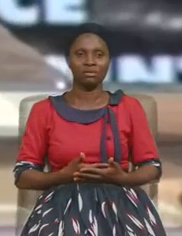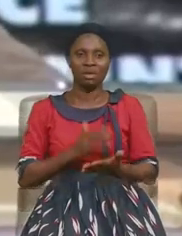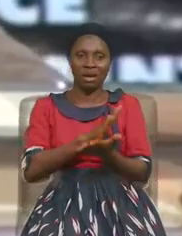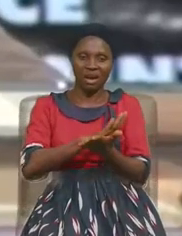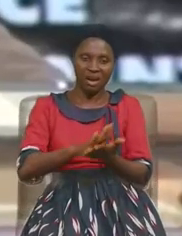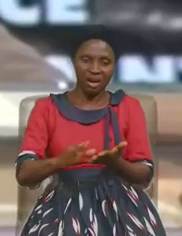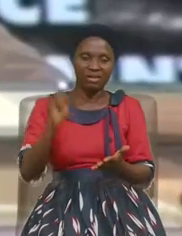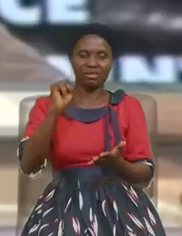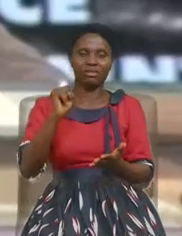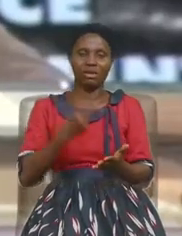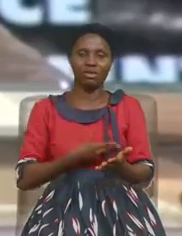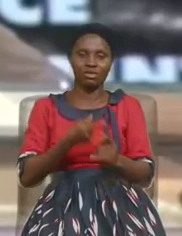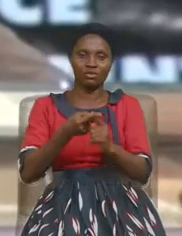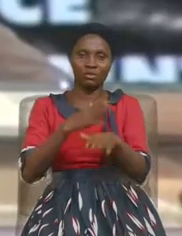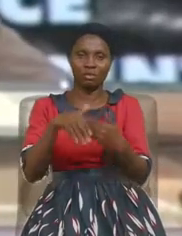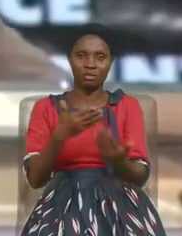tout péché.